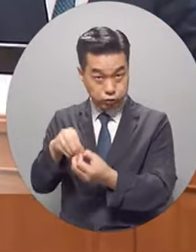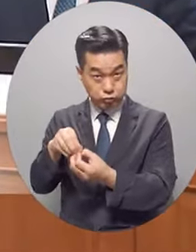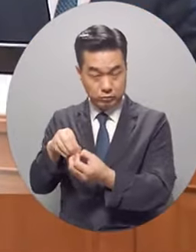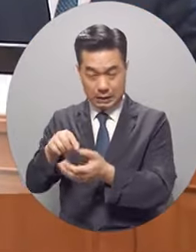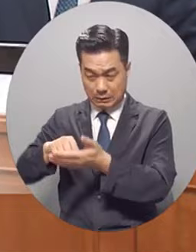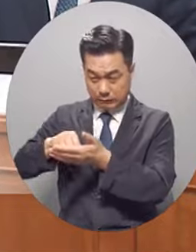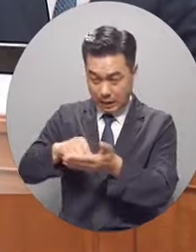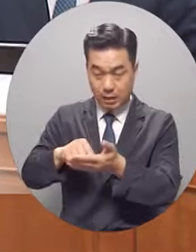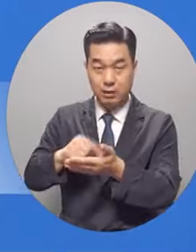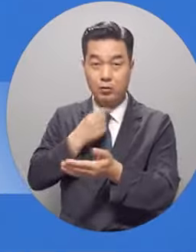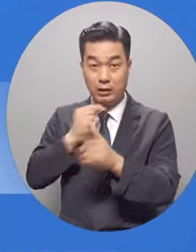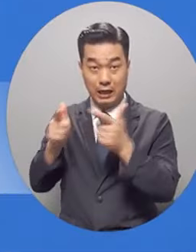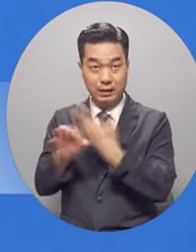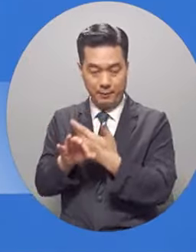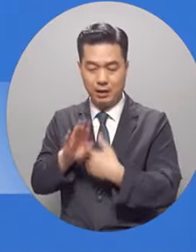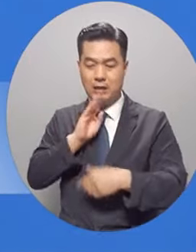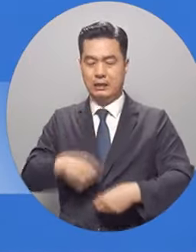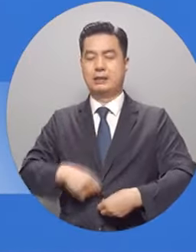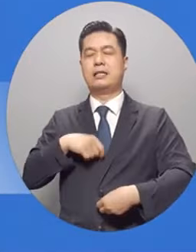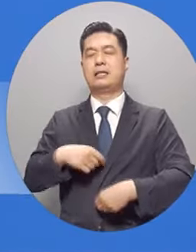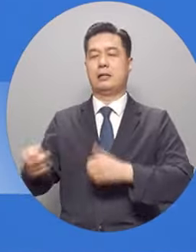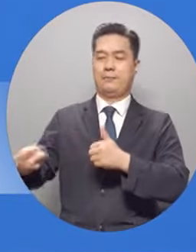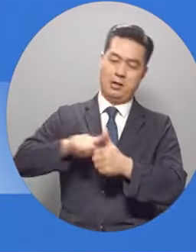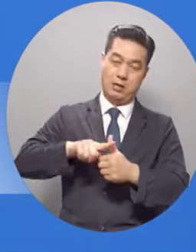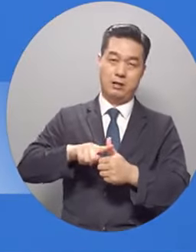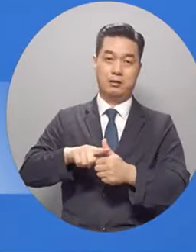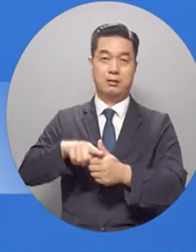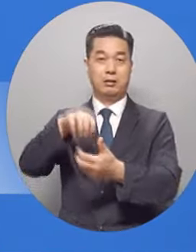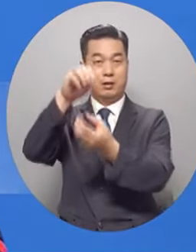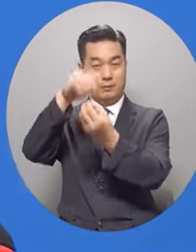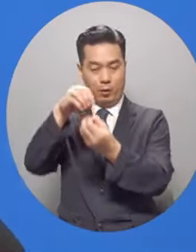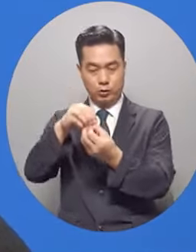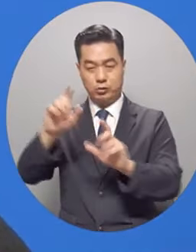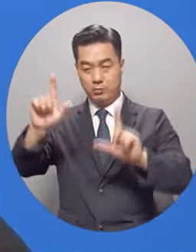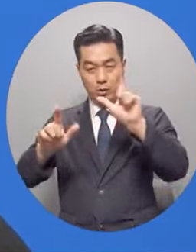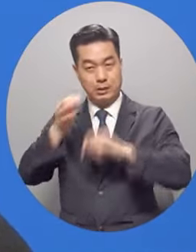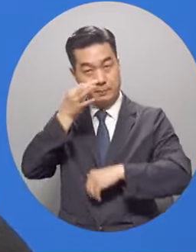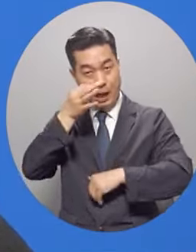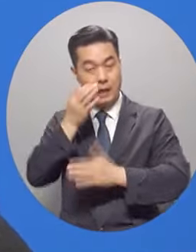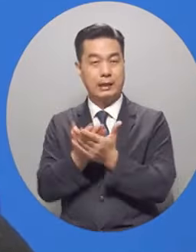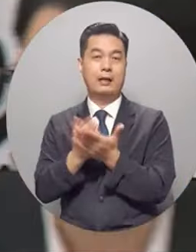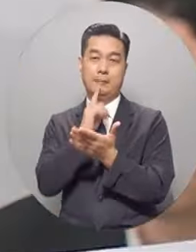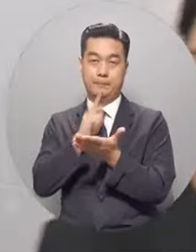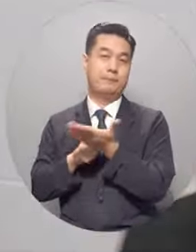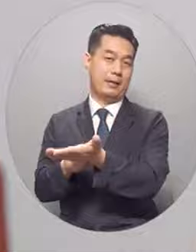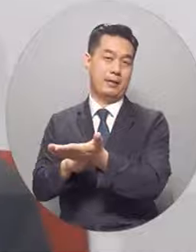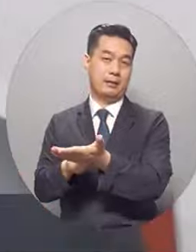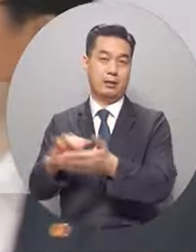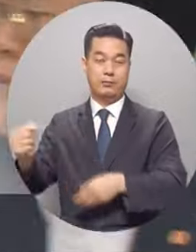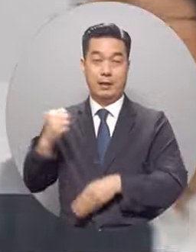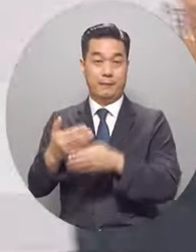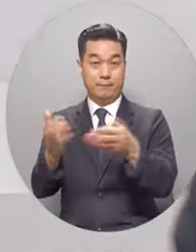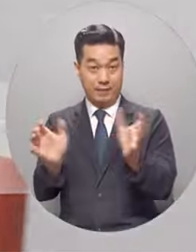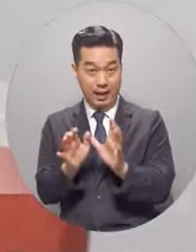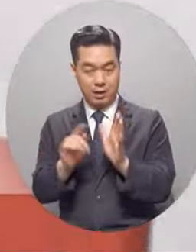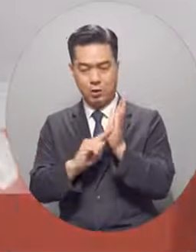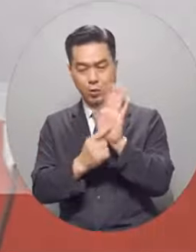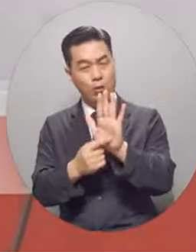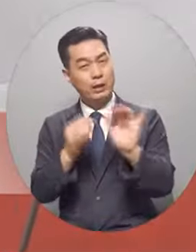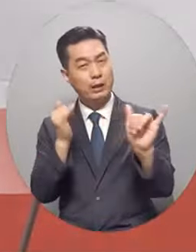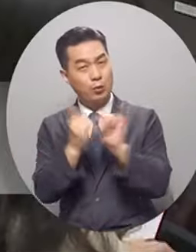아니라면 진실의 편에 서서 그나마 남은 보수 진영을 지키라고 압박했습니다. 반면 국민의힘은 공개된 통화